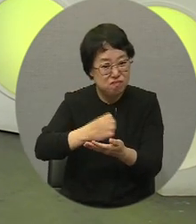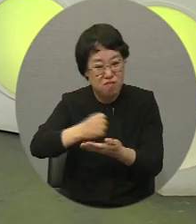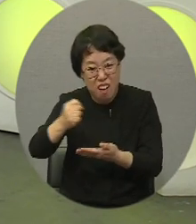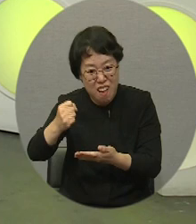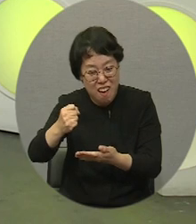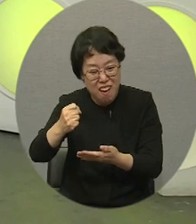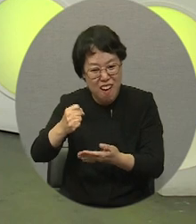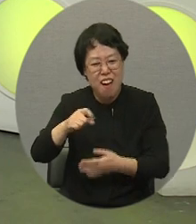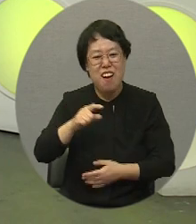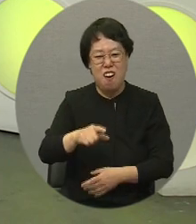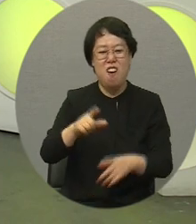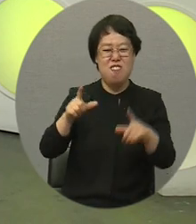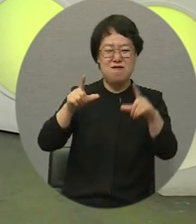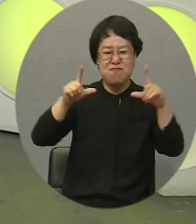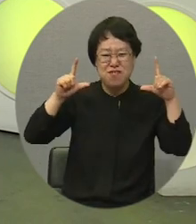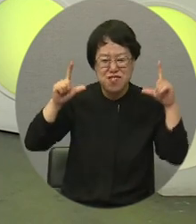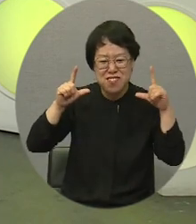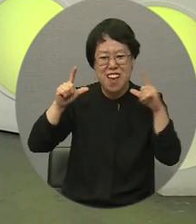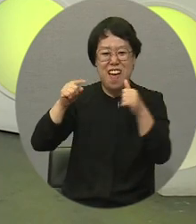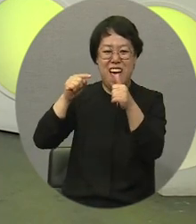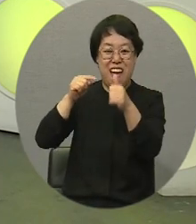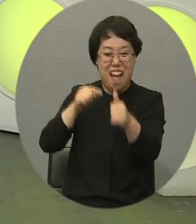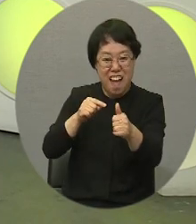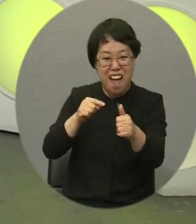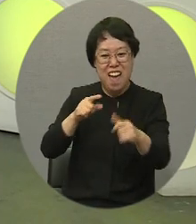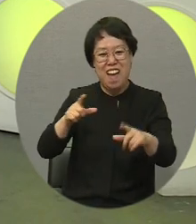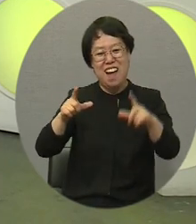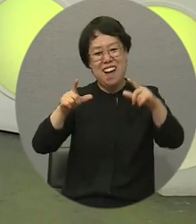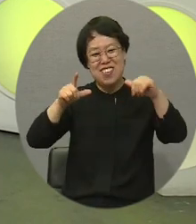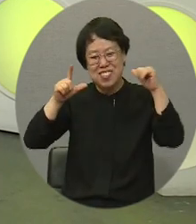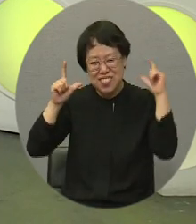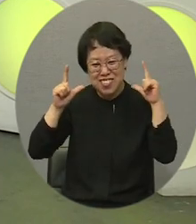출세했다 출세를 했다